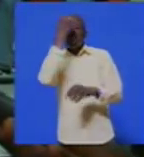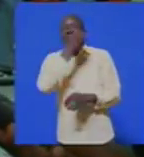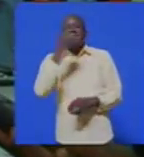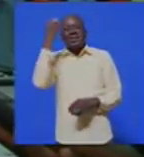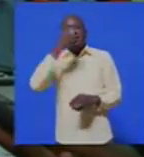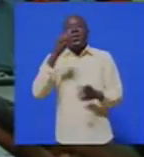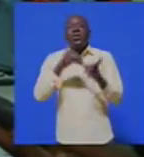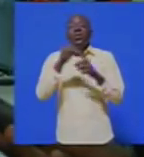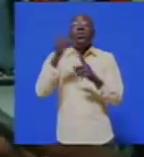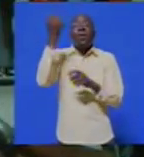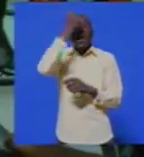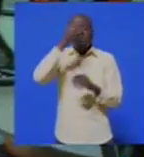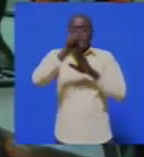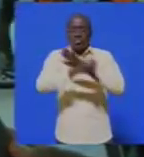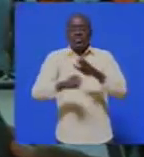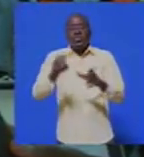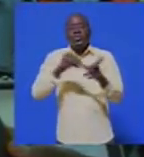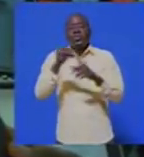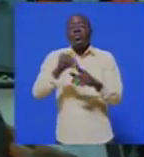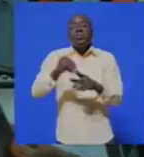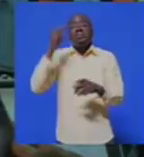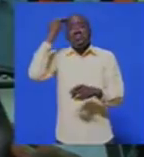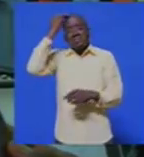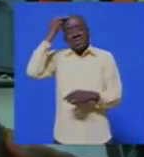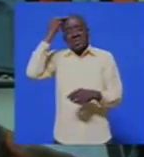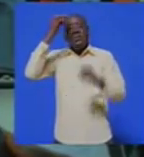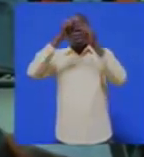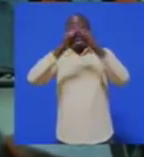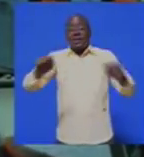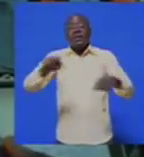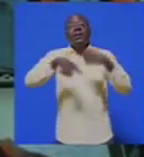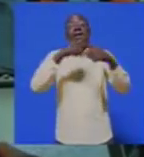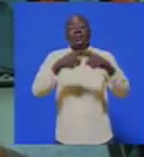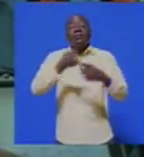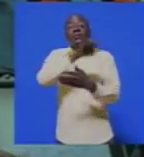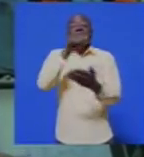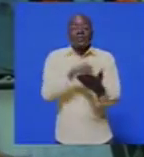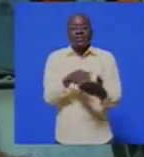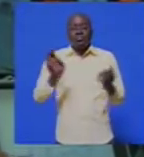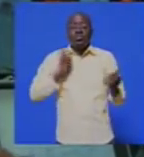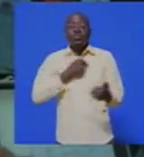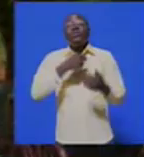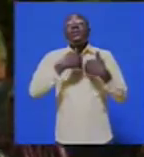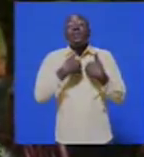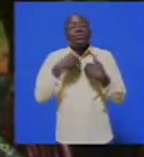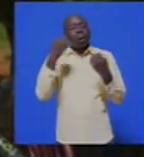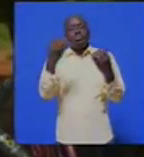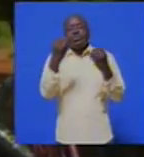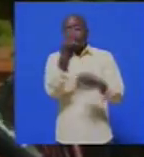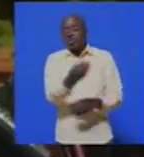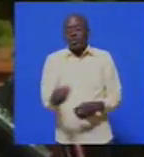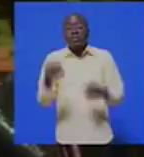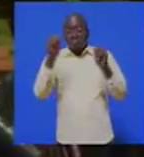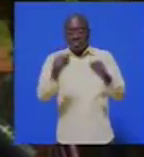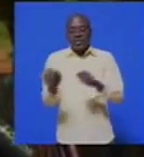d'Afrique du Sud ou du Maroc. Et justement, cet atelier-là, quand je regarde ce centre, nous avons beaucoup de choses que nous pouvons faire sur place. En 5 ans,